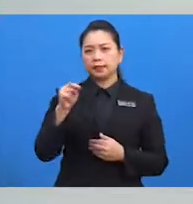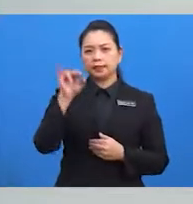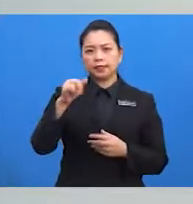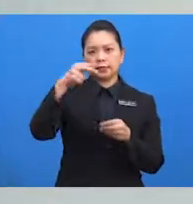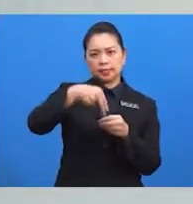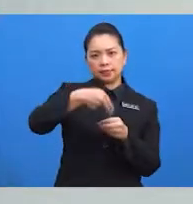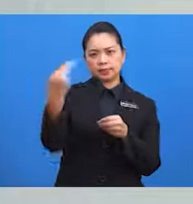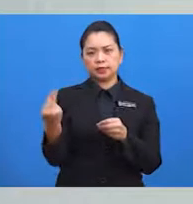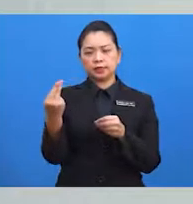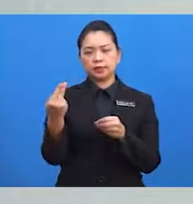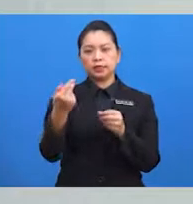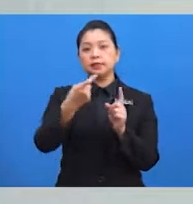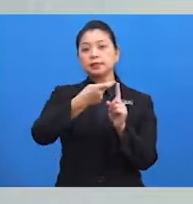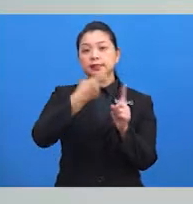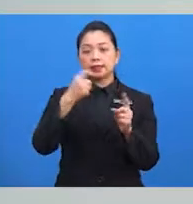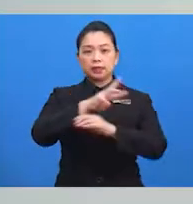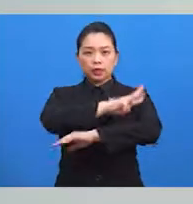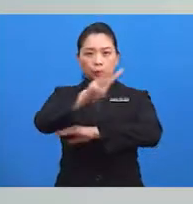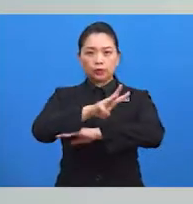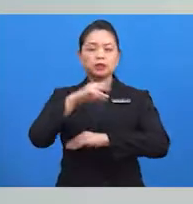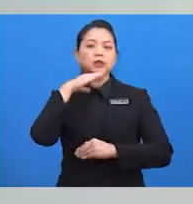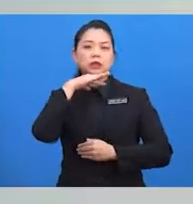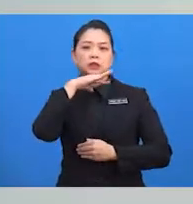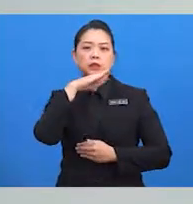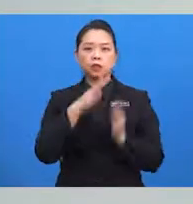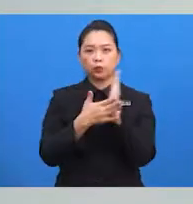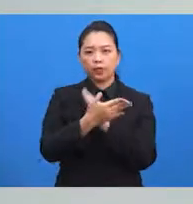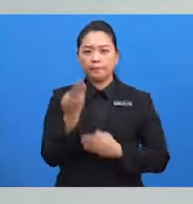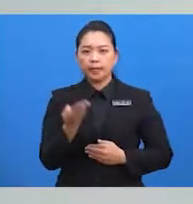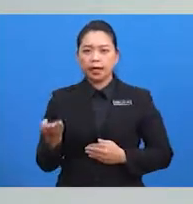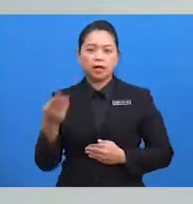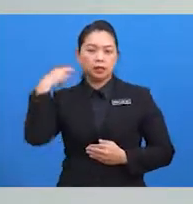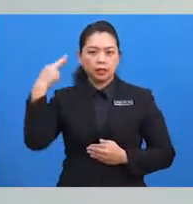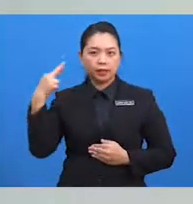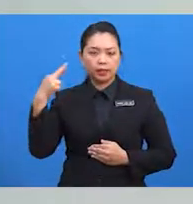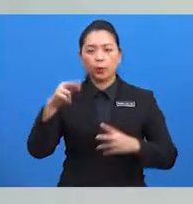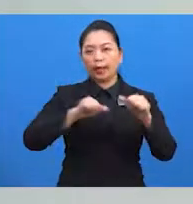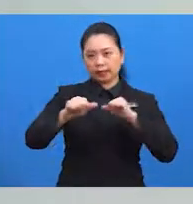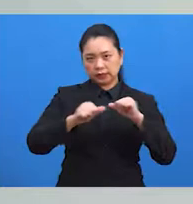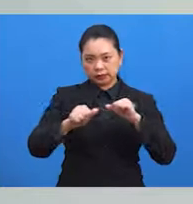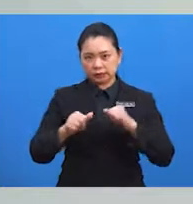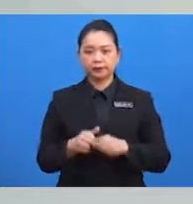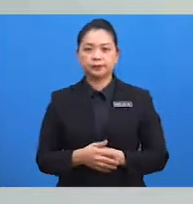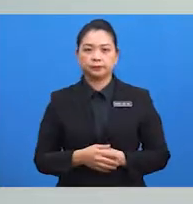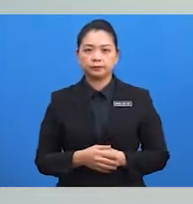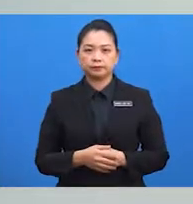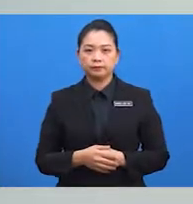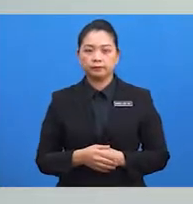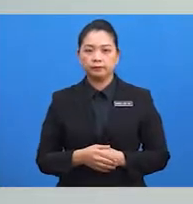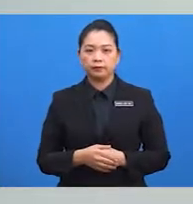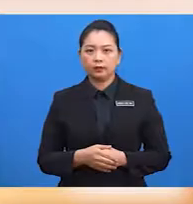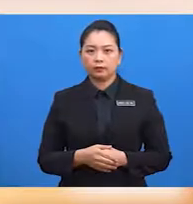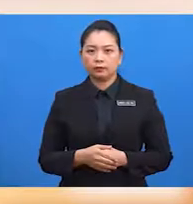dihasilkan dari kawasan yang dicemari oleh bahan reduksi sebagai